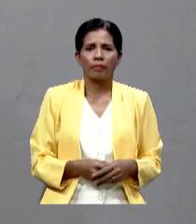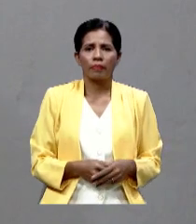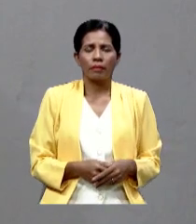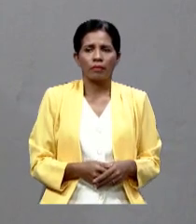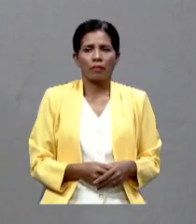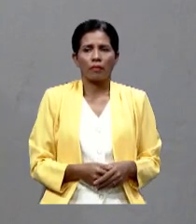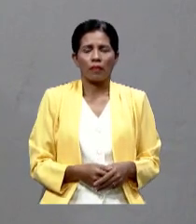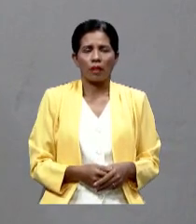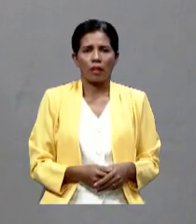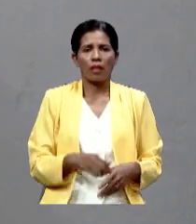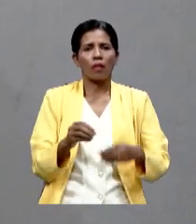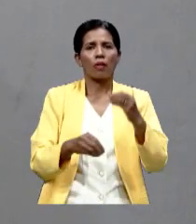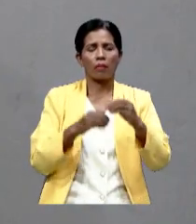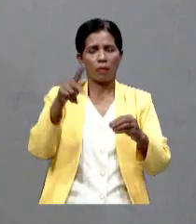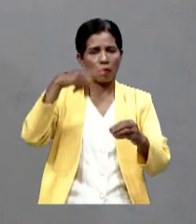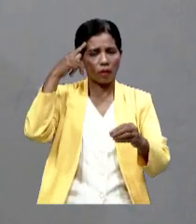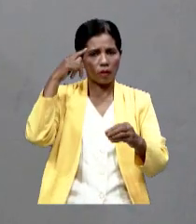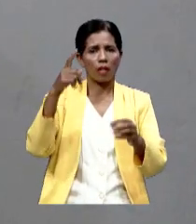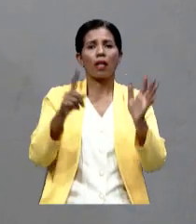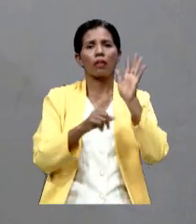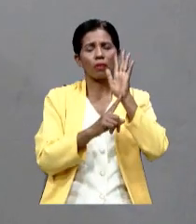Ida ne asunto politika. Agora ba publiku